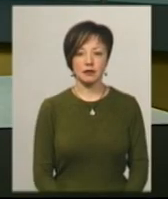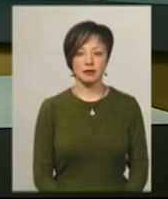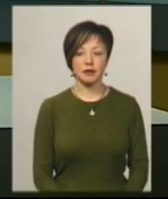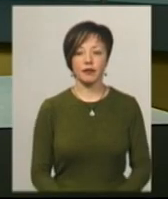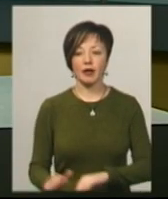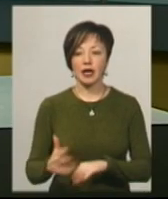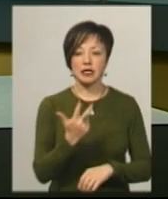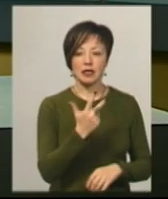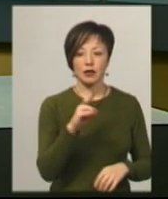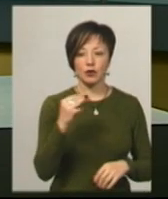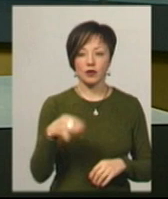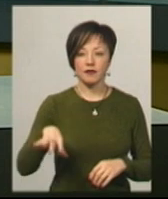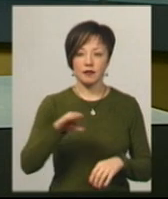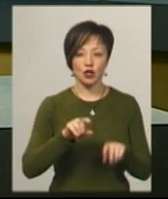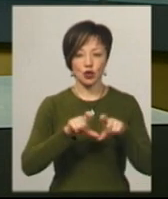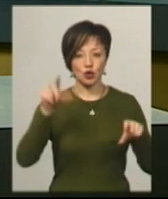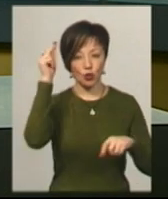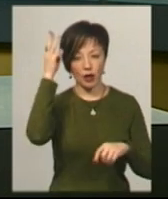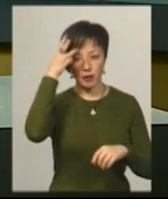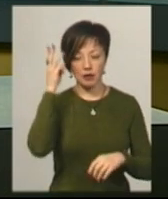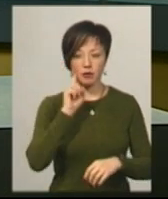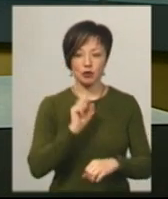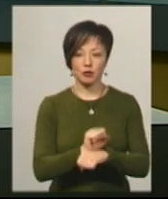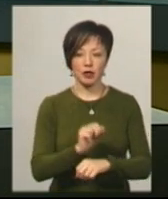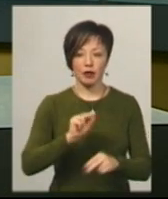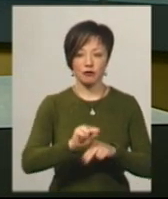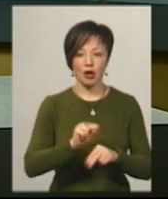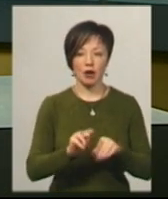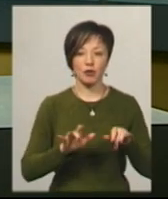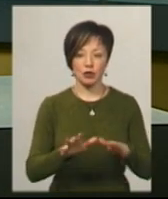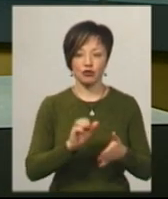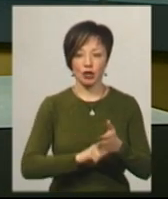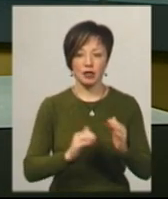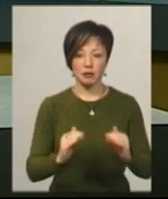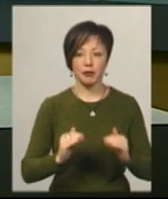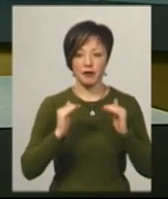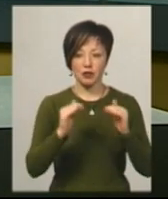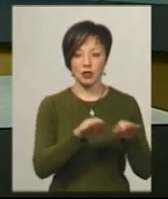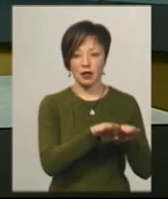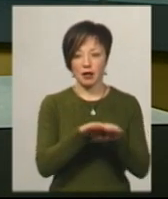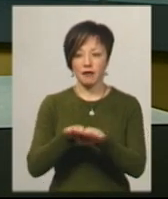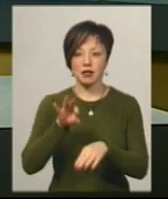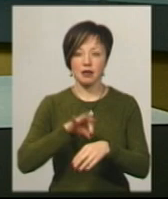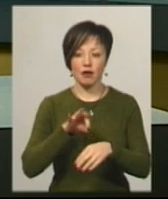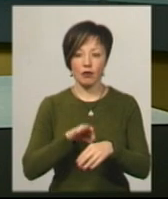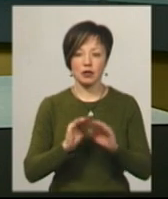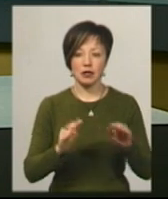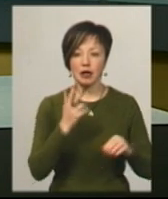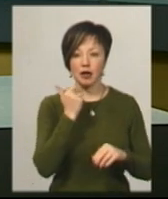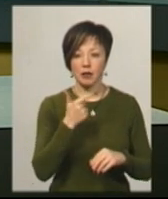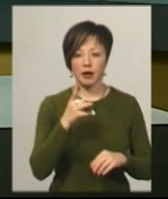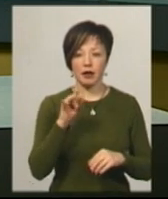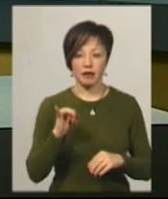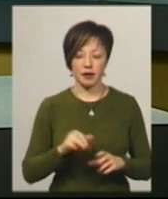З 3 лютого в усіх школах Хмельницького призупинять навчальний процес через підвищення рівня захворюваності учнів на грип та